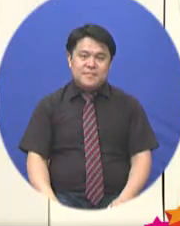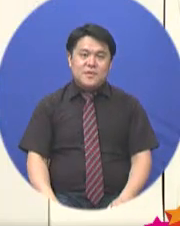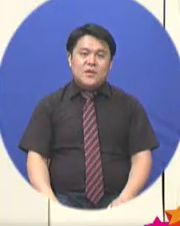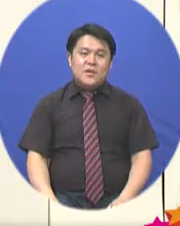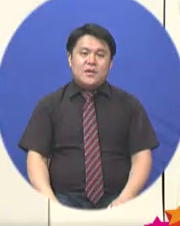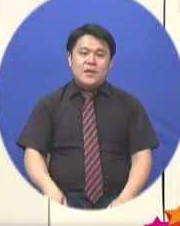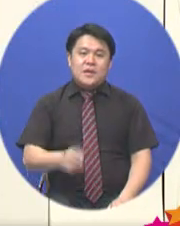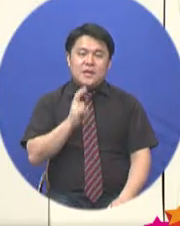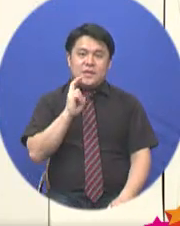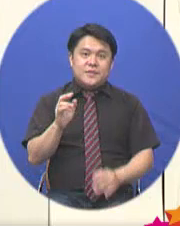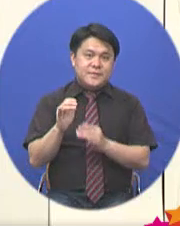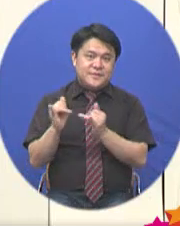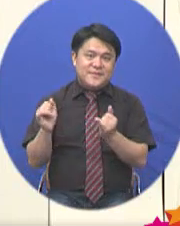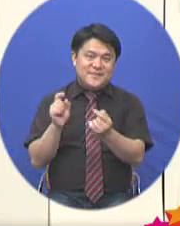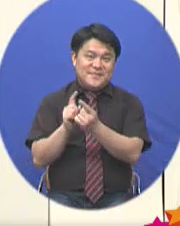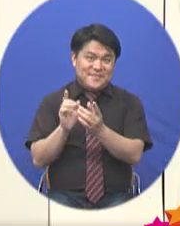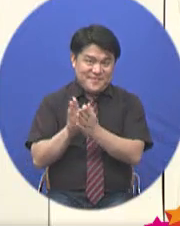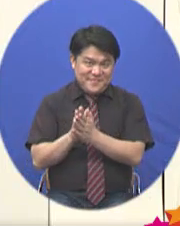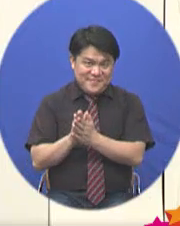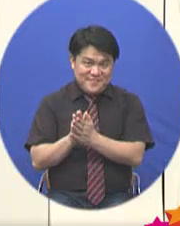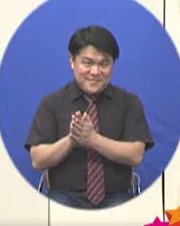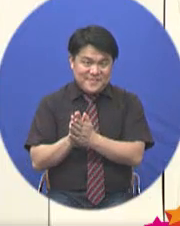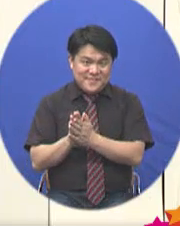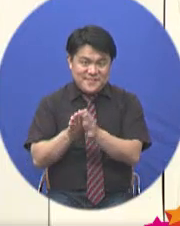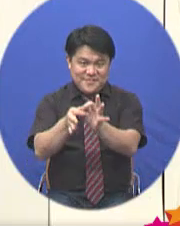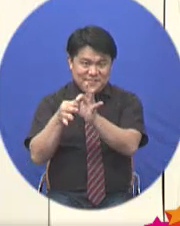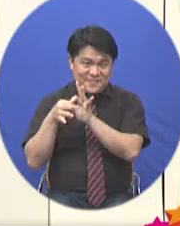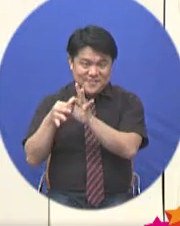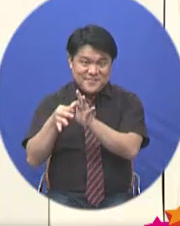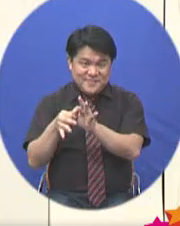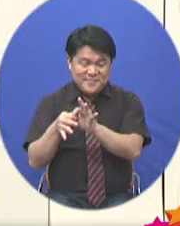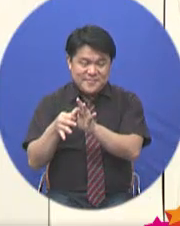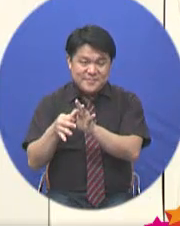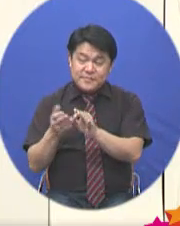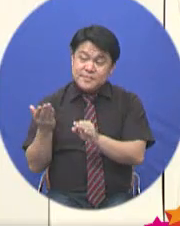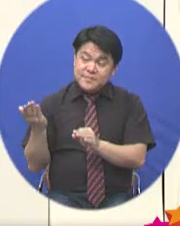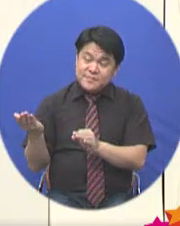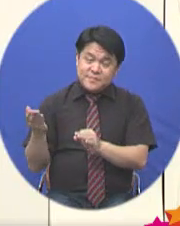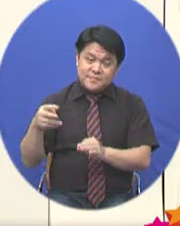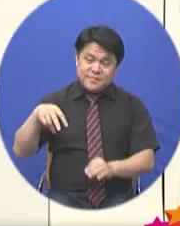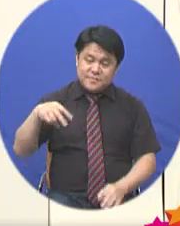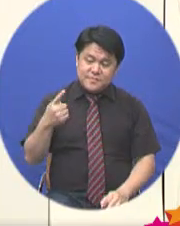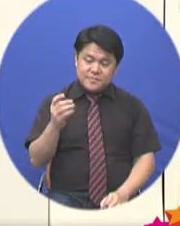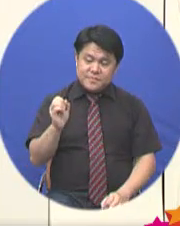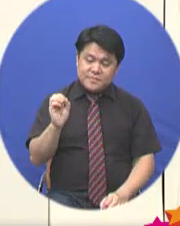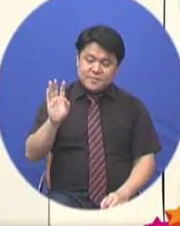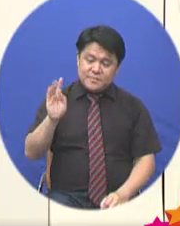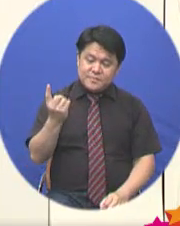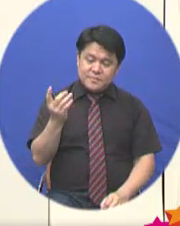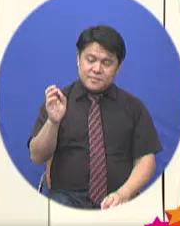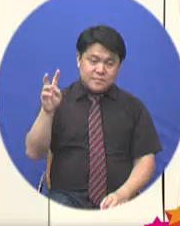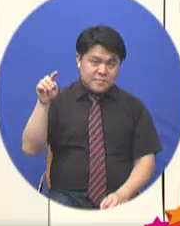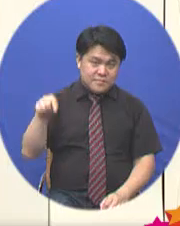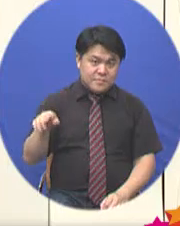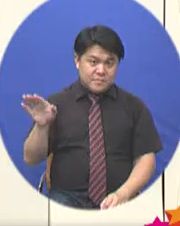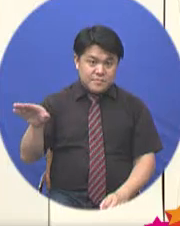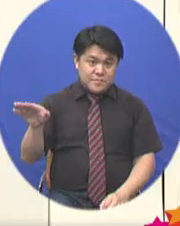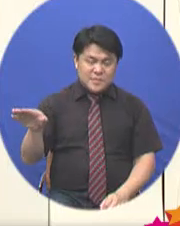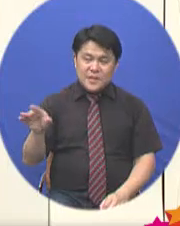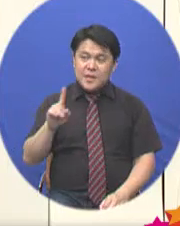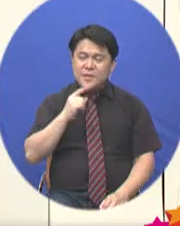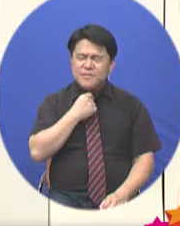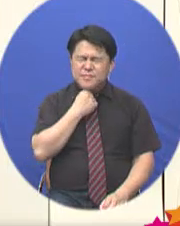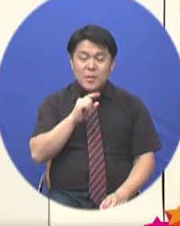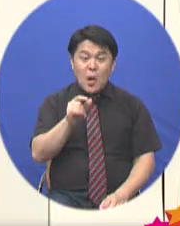그 가수분하고 직접 또 이렇게 연결이 됐는데 송봉수 씨께 평소에 뭐 또 이렇게 해보고